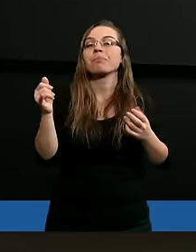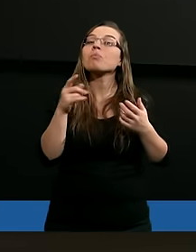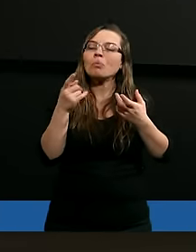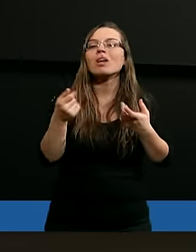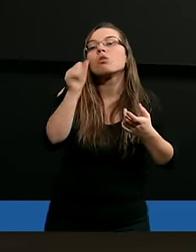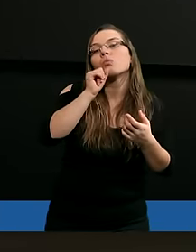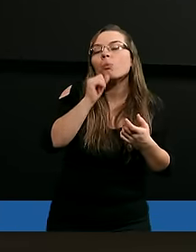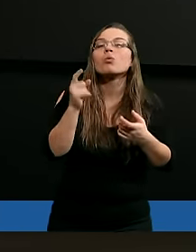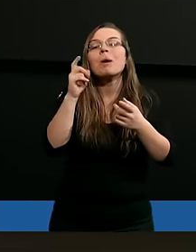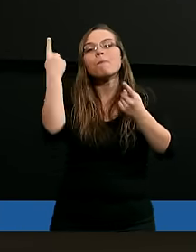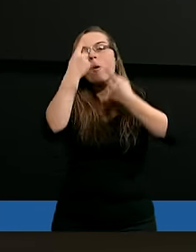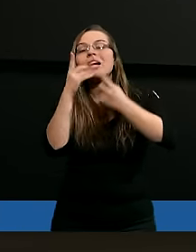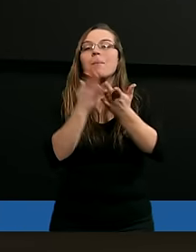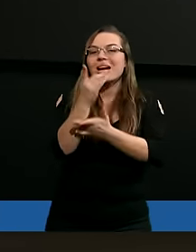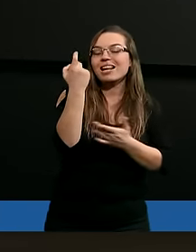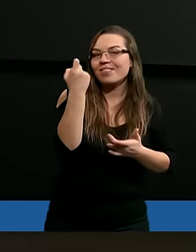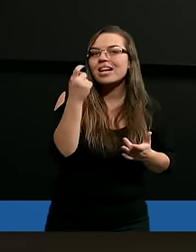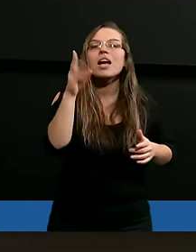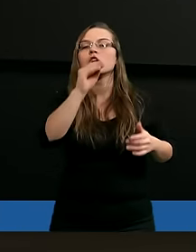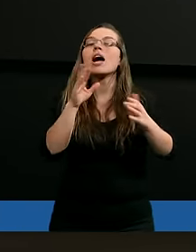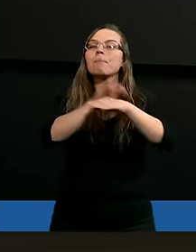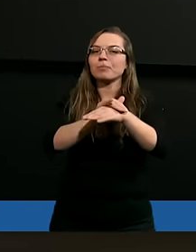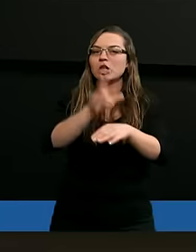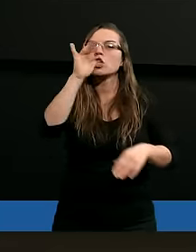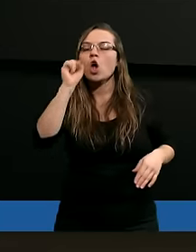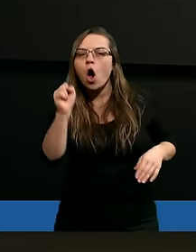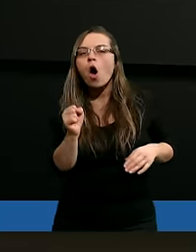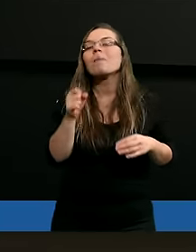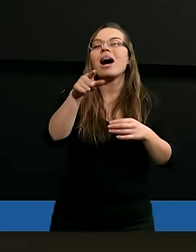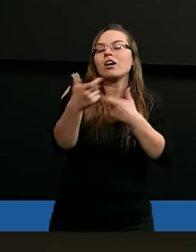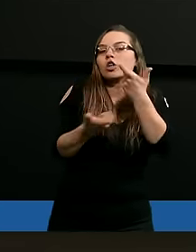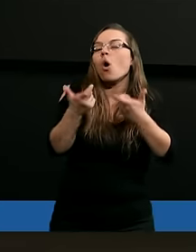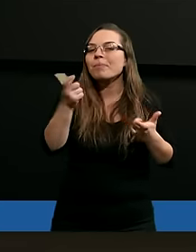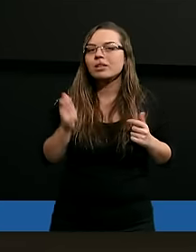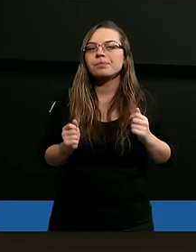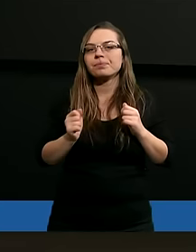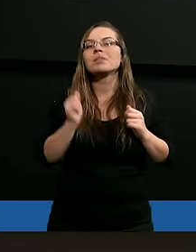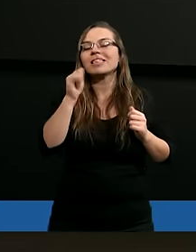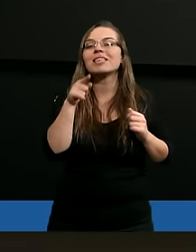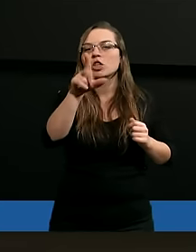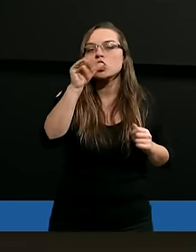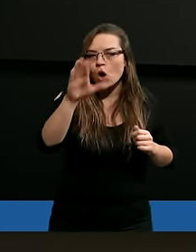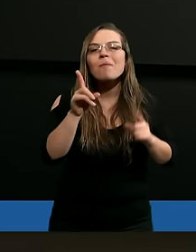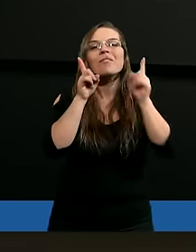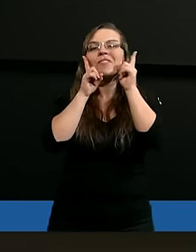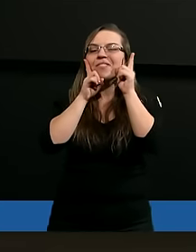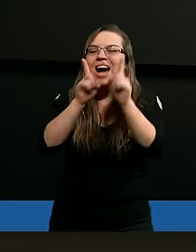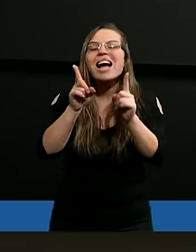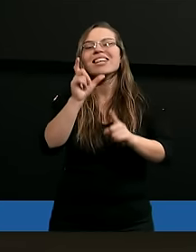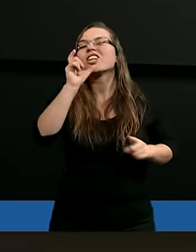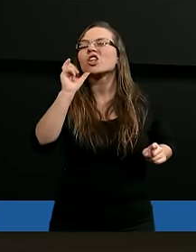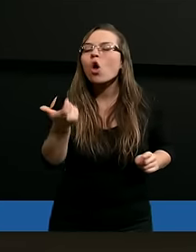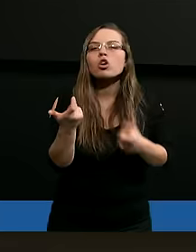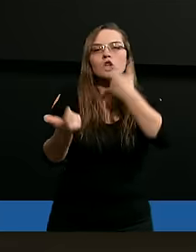Załóżmy przez chwilę, że przyjaciele Hioba mieli rację i Hiob faktycznie coś